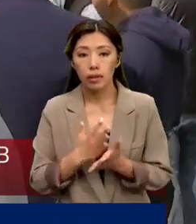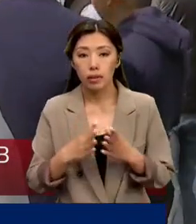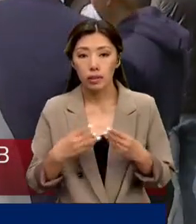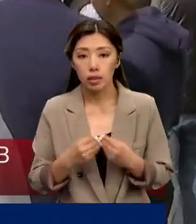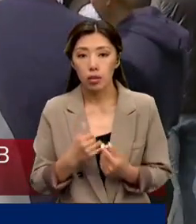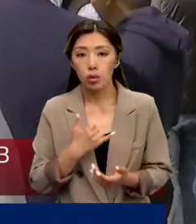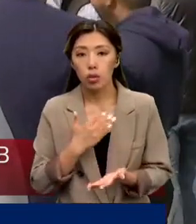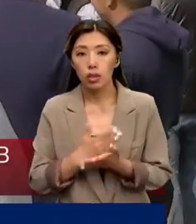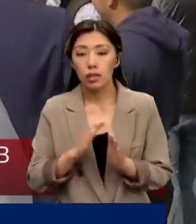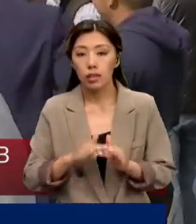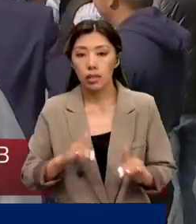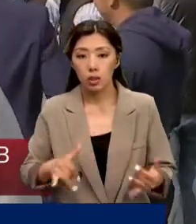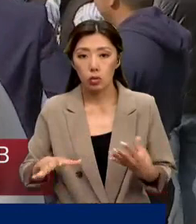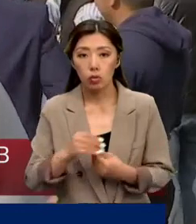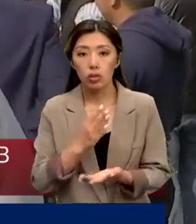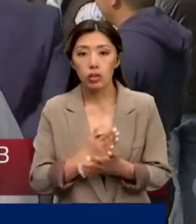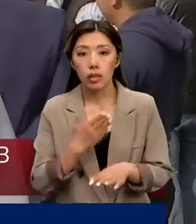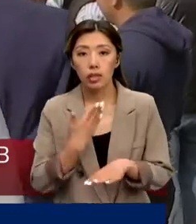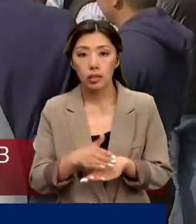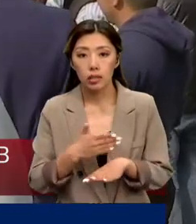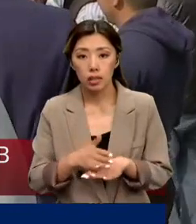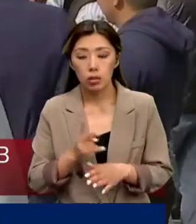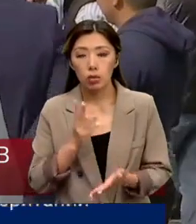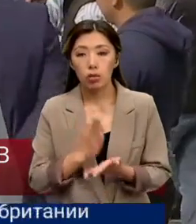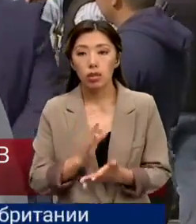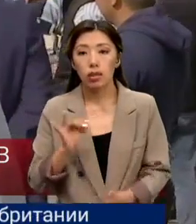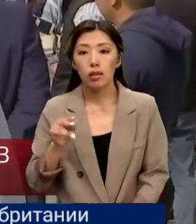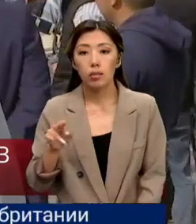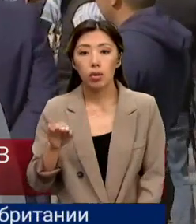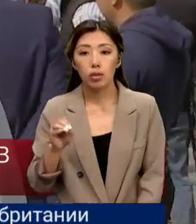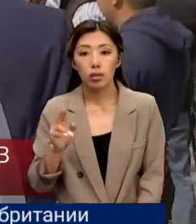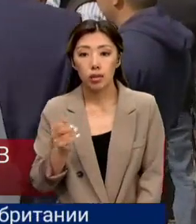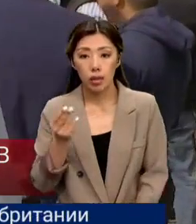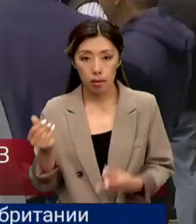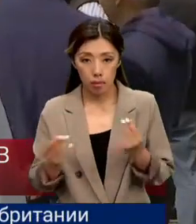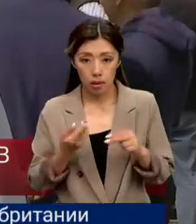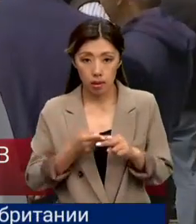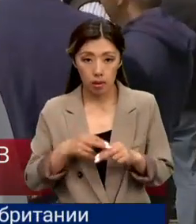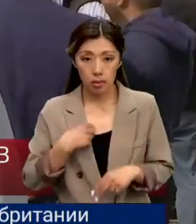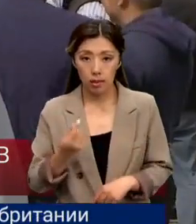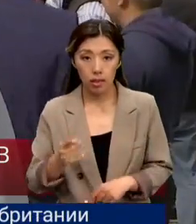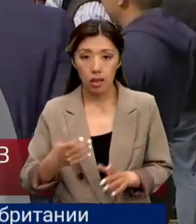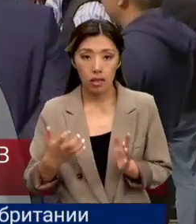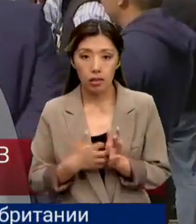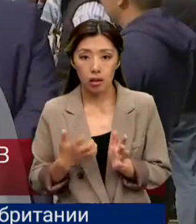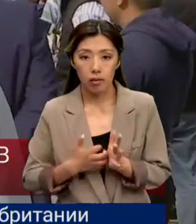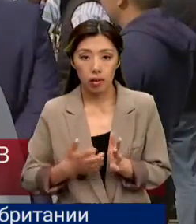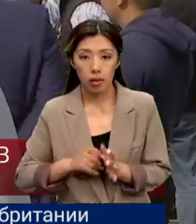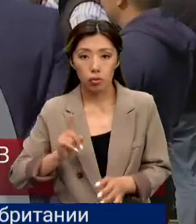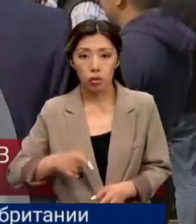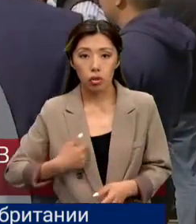дети, у всех есть потребительские кредиты, кто-то ипотеку оплачивает. То есть мне этих денег даже не хватит оплатить